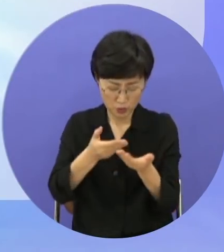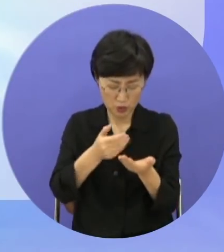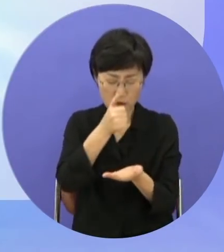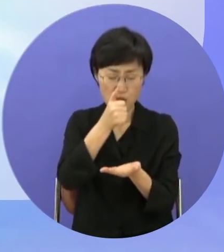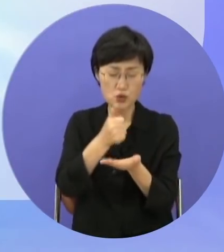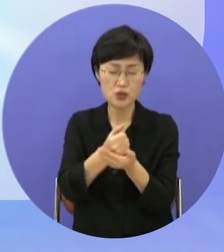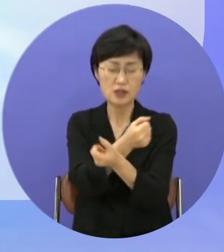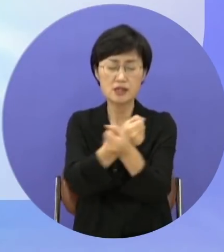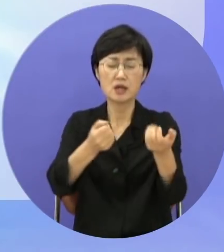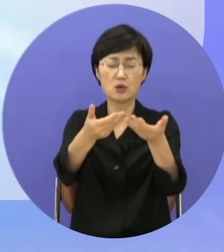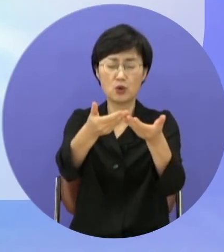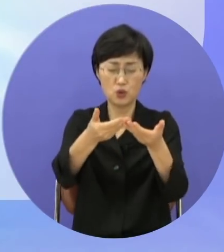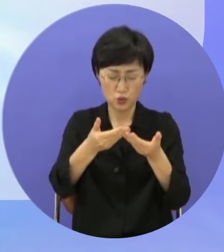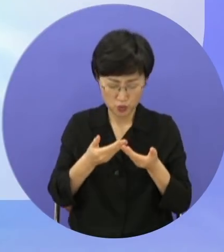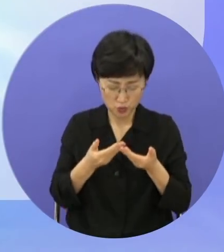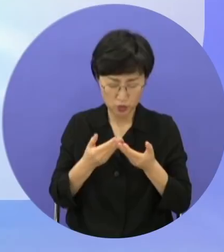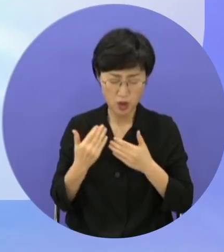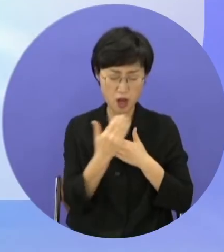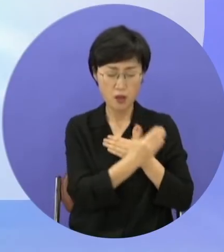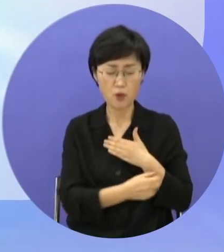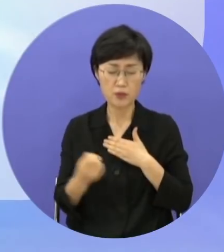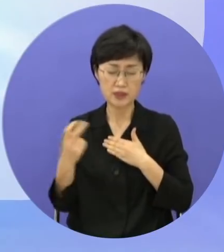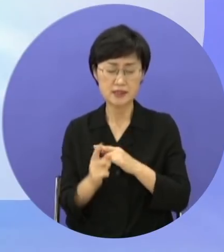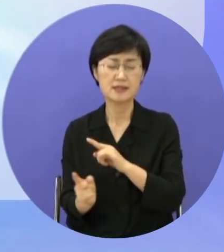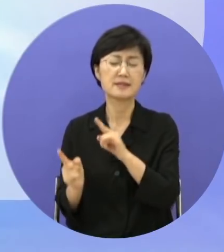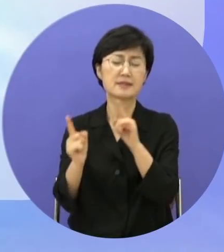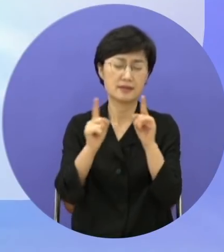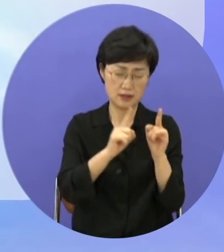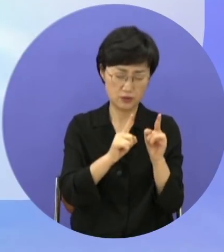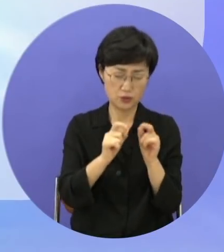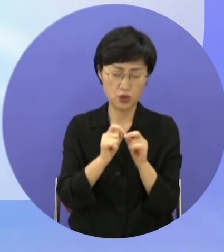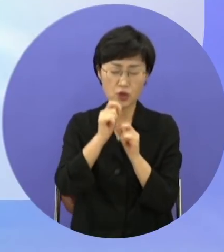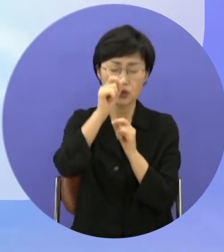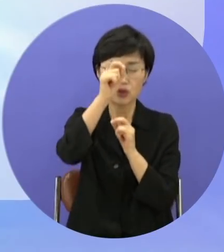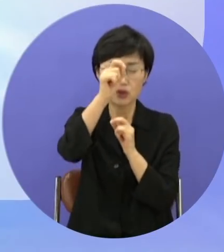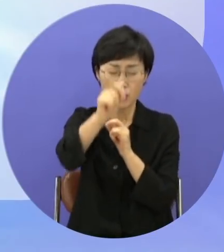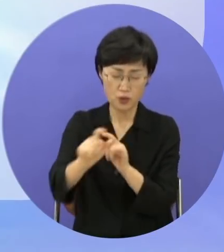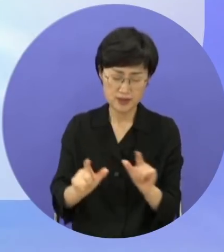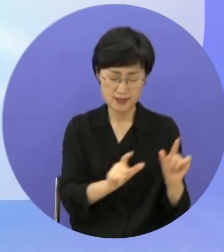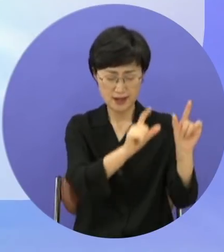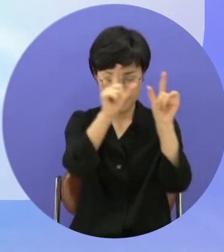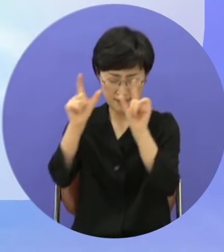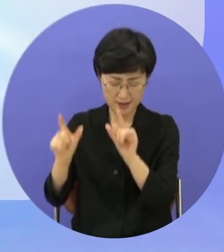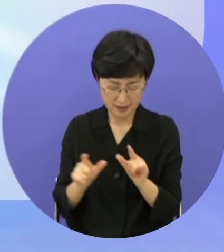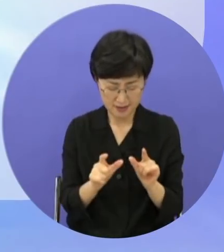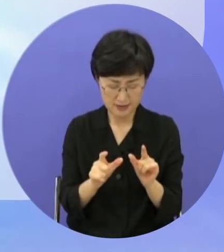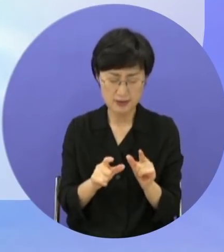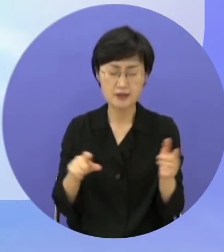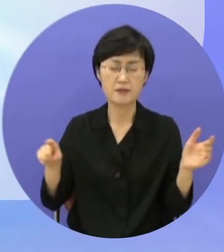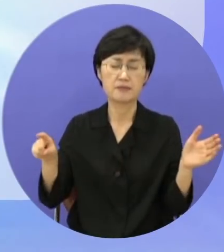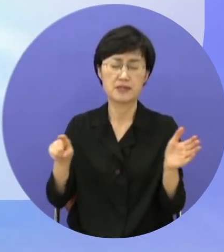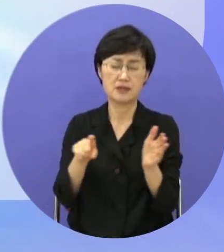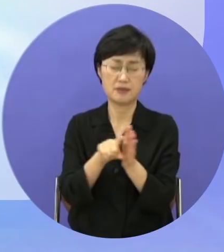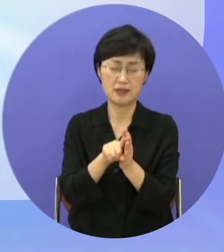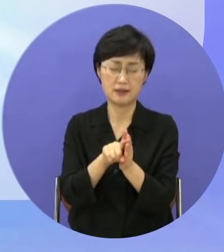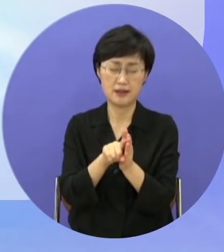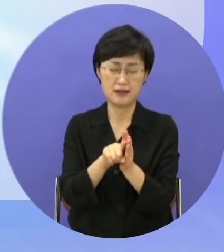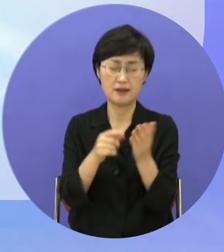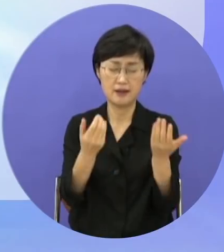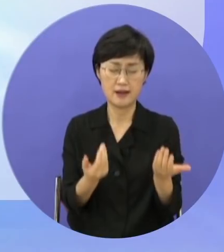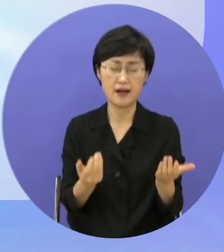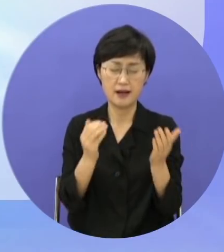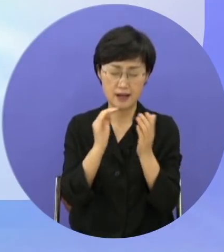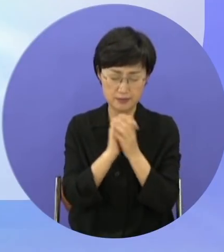교통하는 것과 죄를 사하여 주시는 것과 몸이 다시 사는 것과 영원히 사는